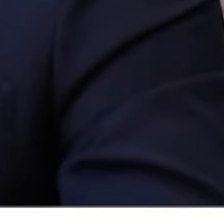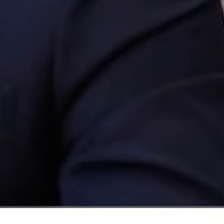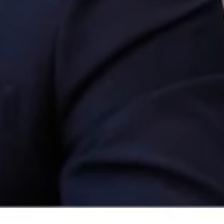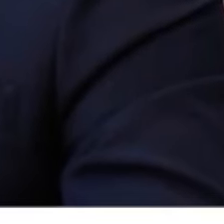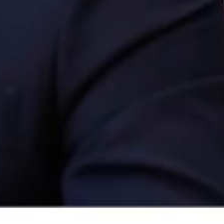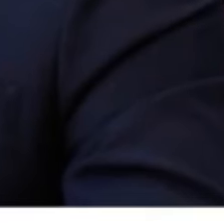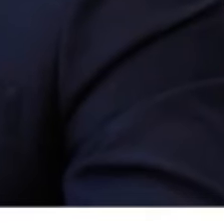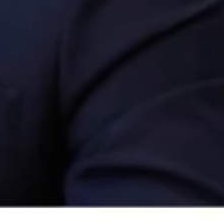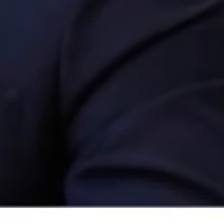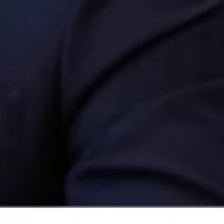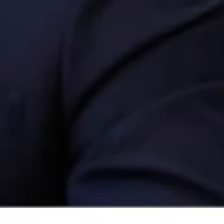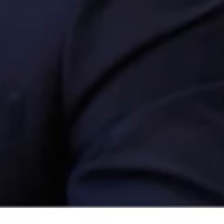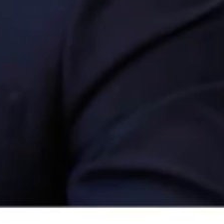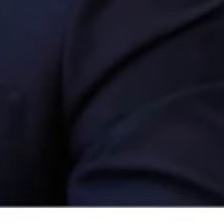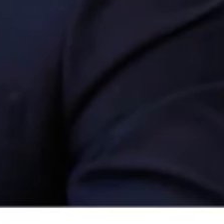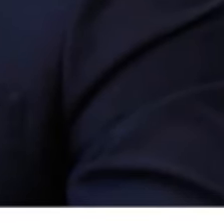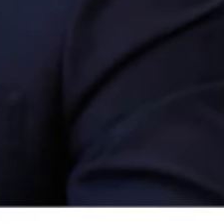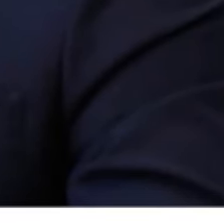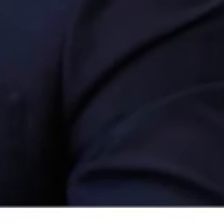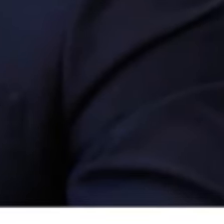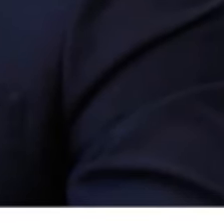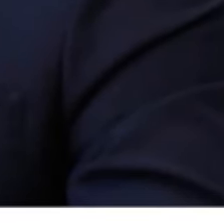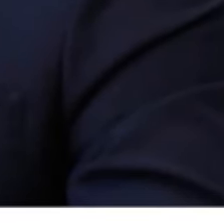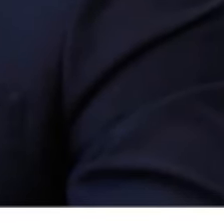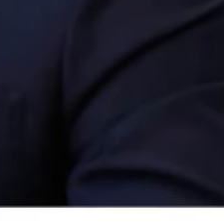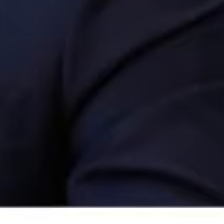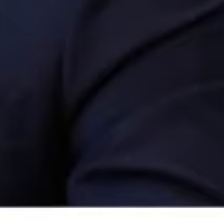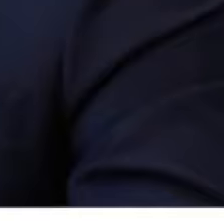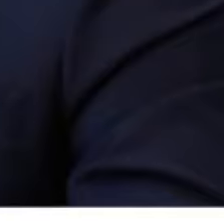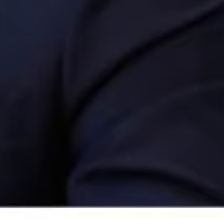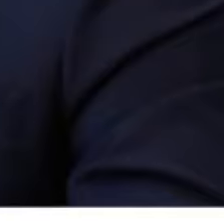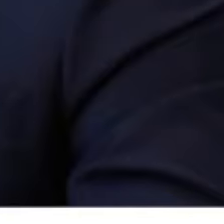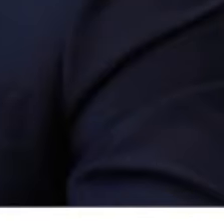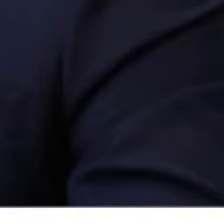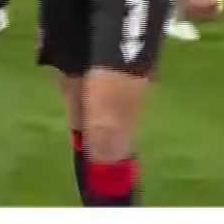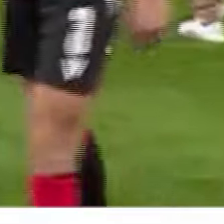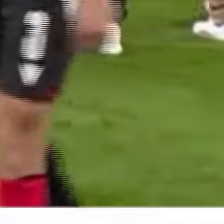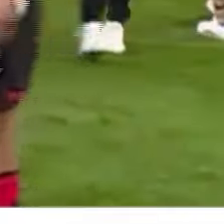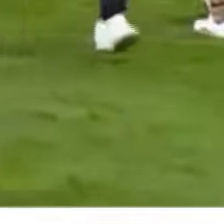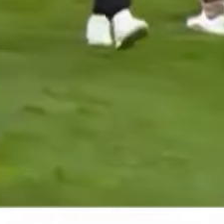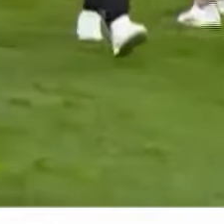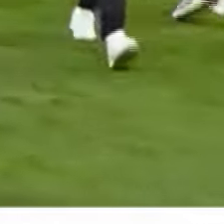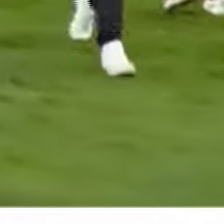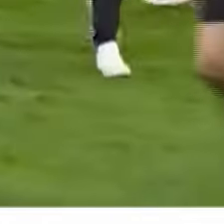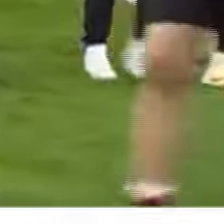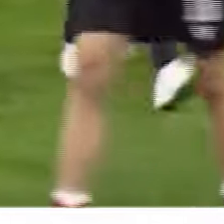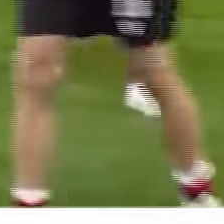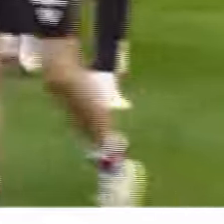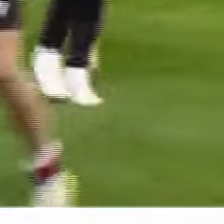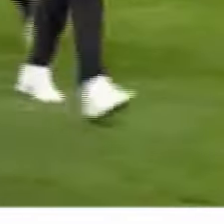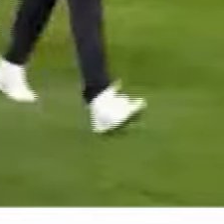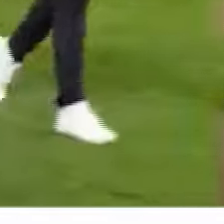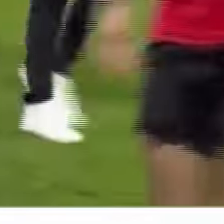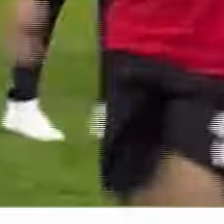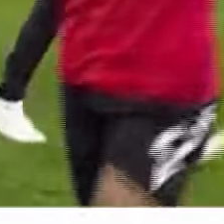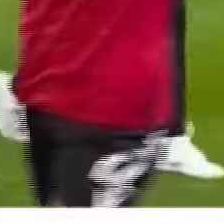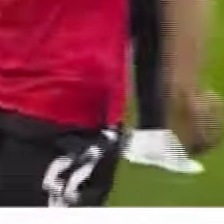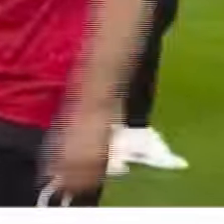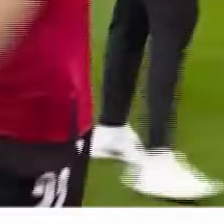დღეს დღის ქრონიკაში. ჩვენი სტუმარი იქნება ვიცე-სპიკერი არჩილ თალაკვაძე. როგორ ემზადება საქართველო მერვედ ფინალური მატჩისთვის? ჯერაც